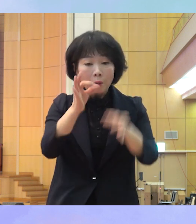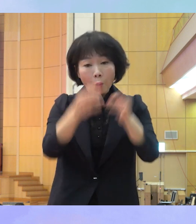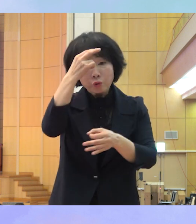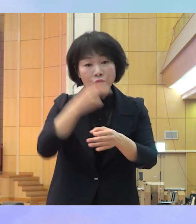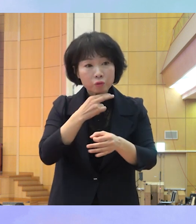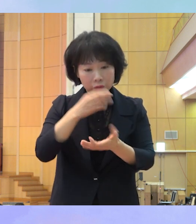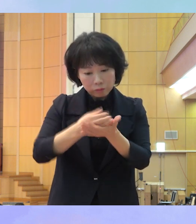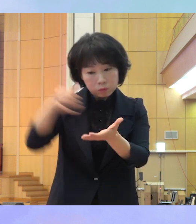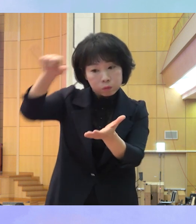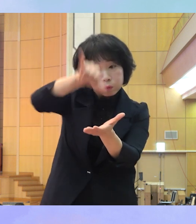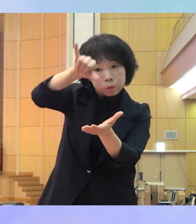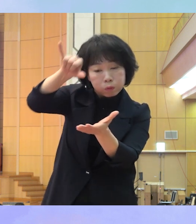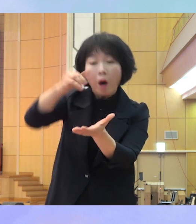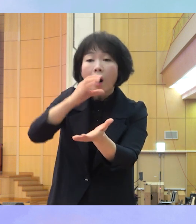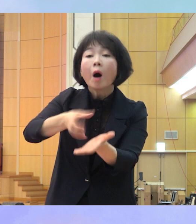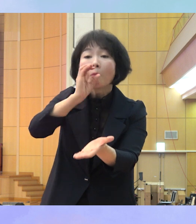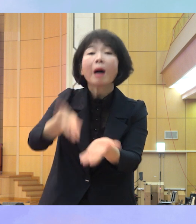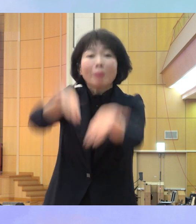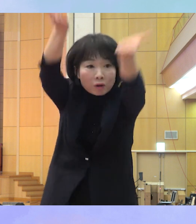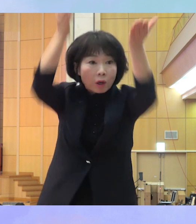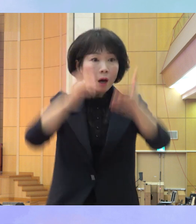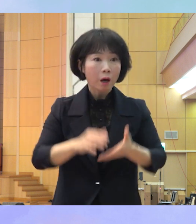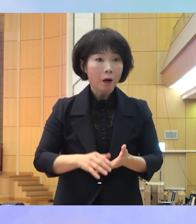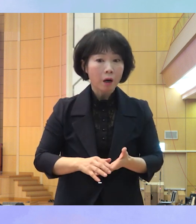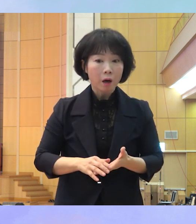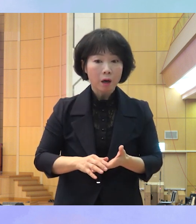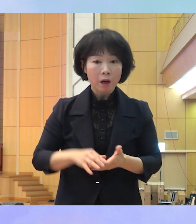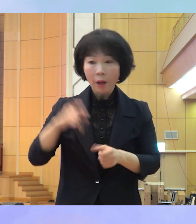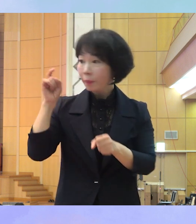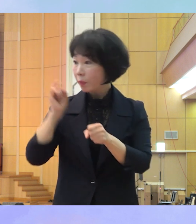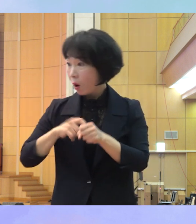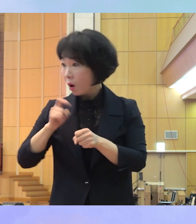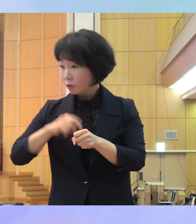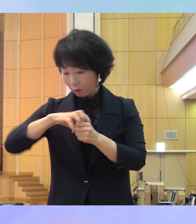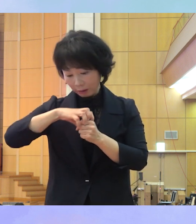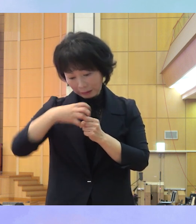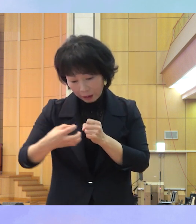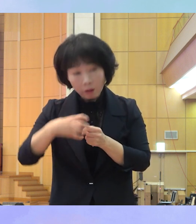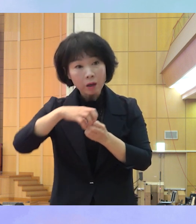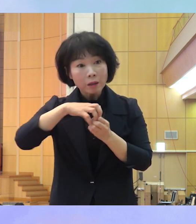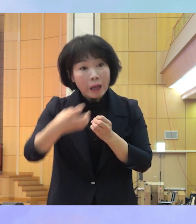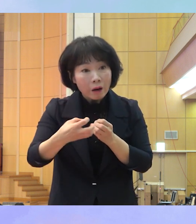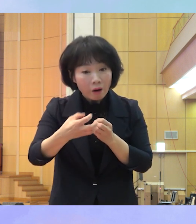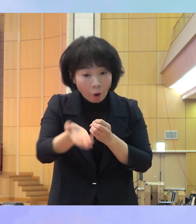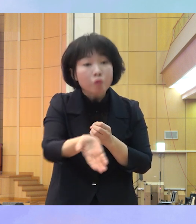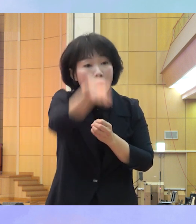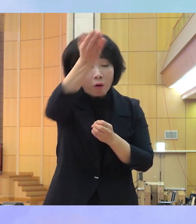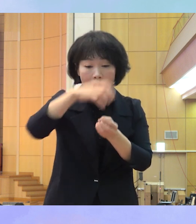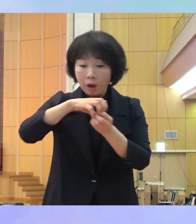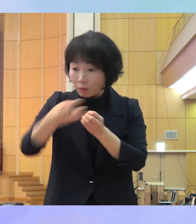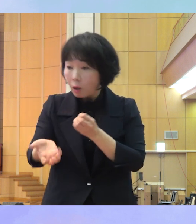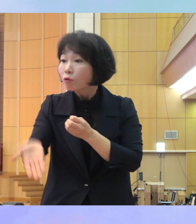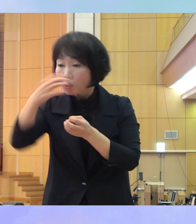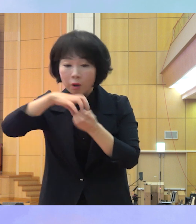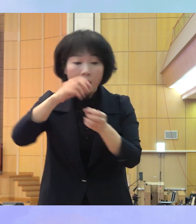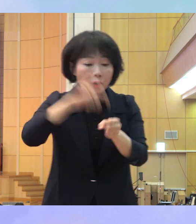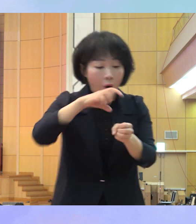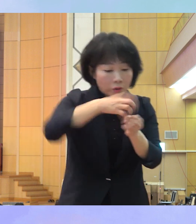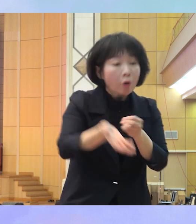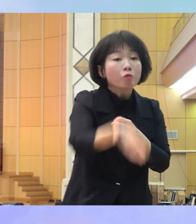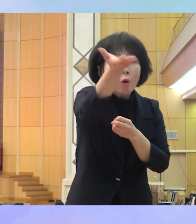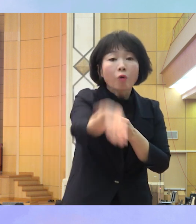떡을 가져서 살해하시고 떼어 저에게 주시며 가라사대, 떡을 떼어 주면서 뭐라고